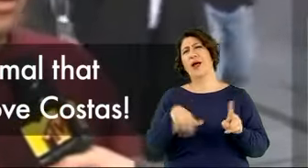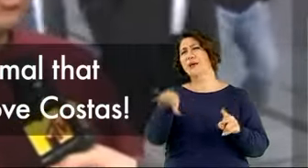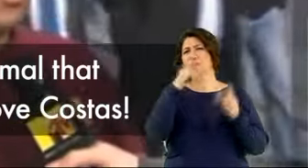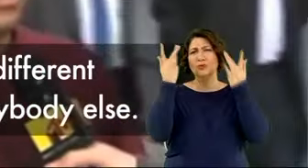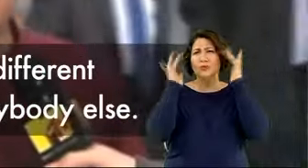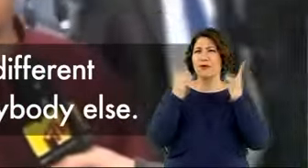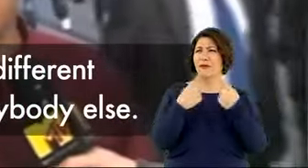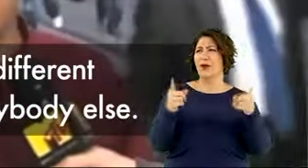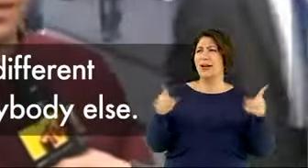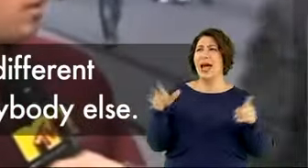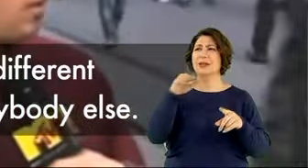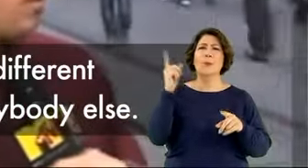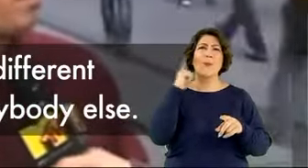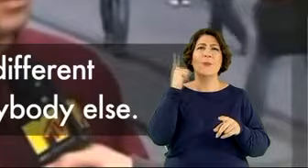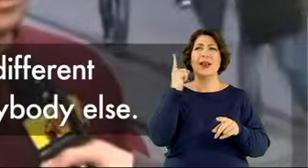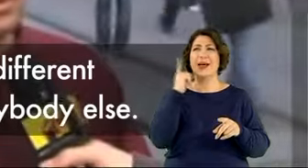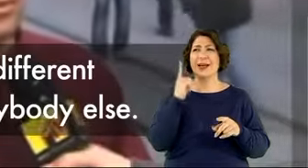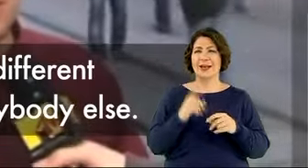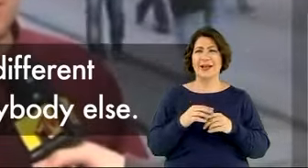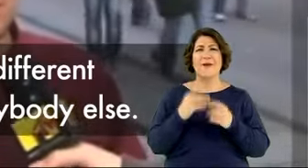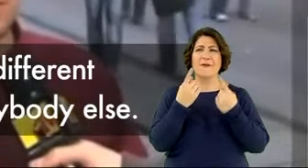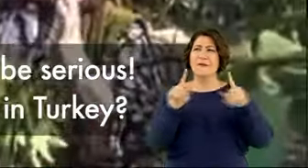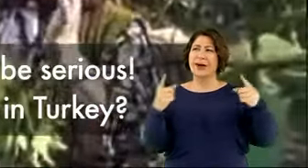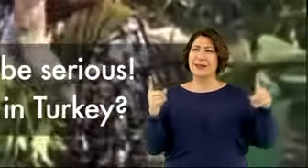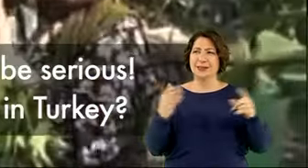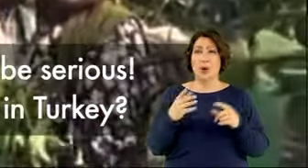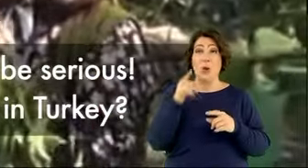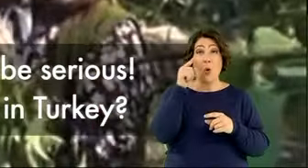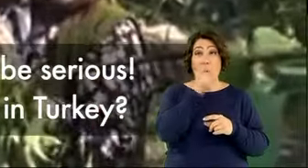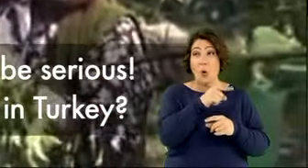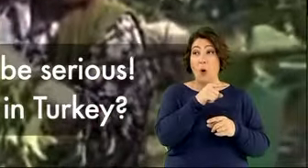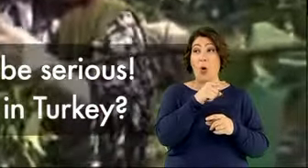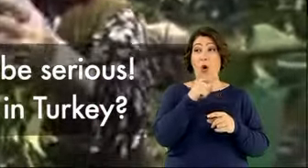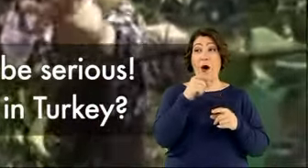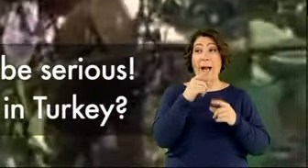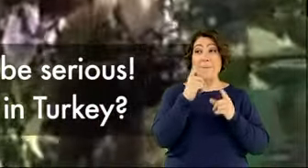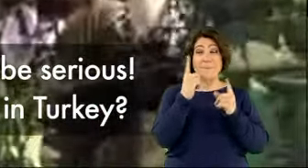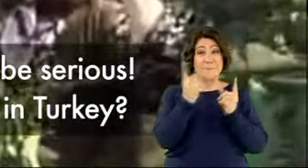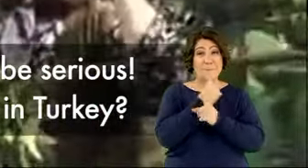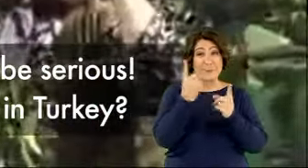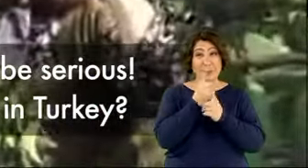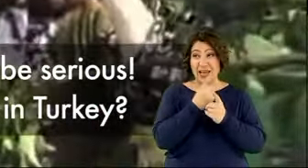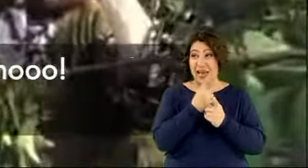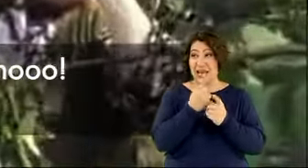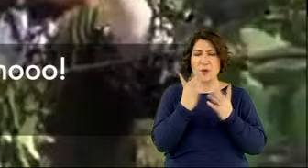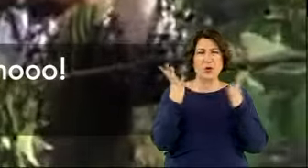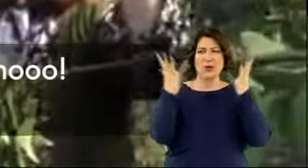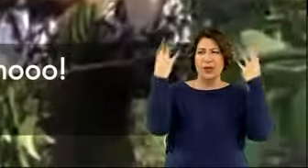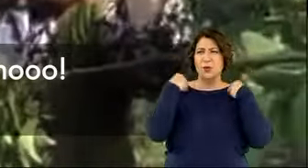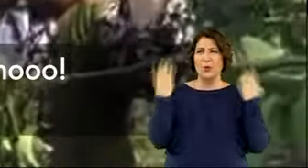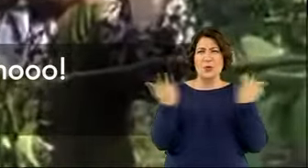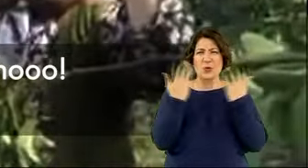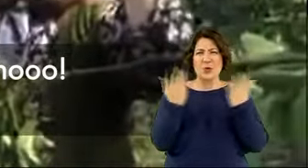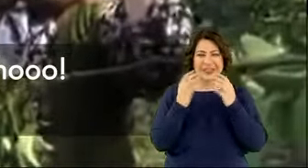kültürü farklıdır. Herkesin popüleri farklıdır. O ancuvazda bir alamet geldi.